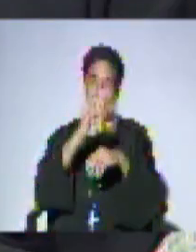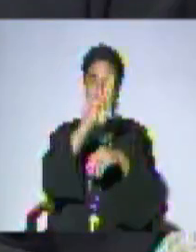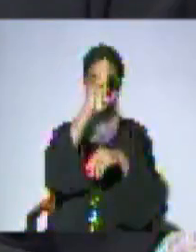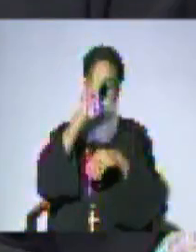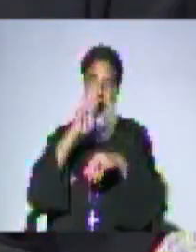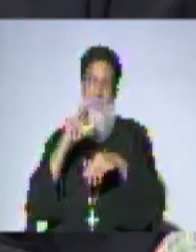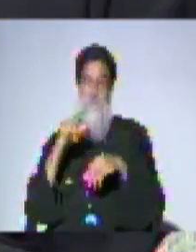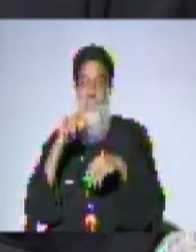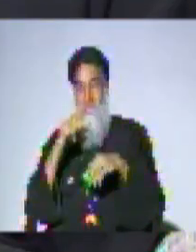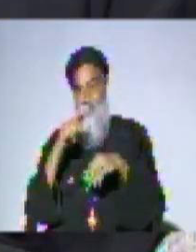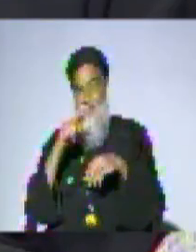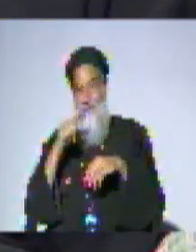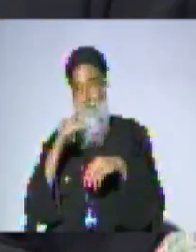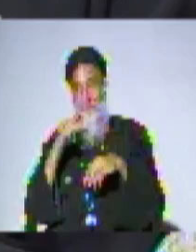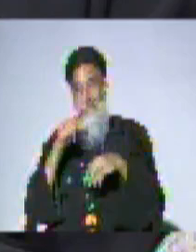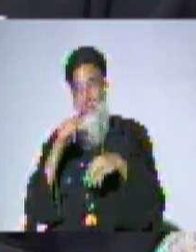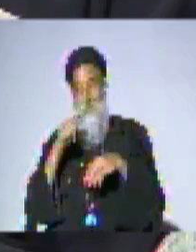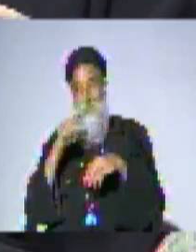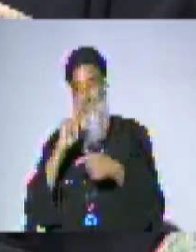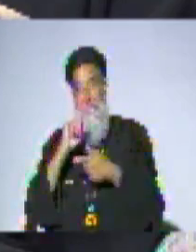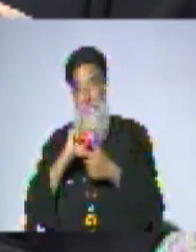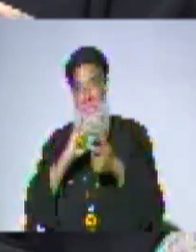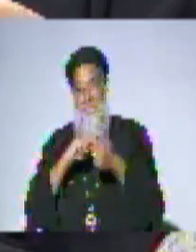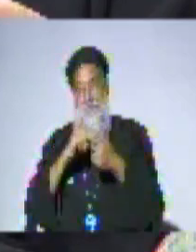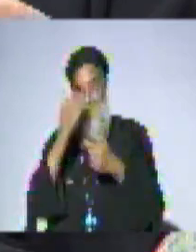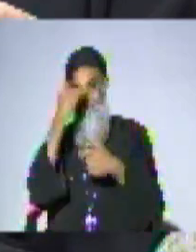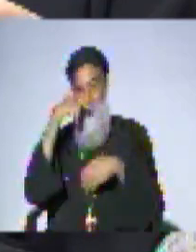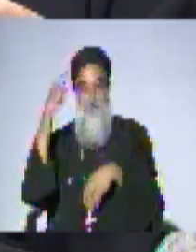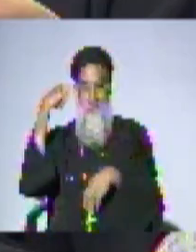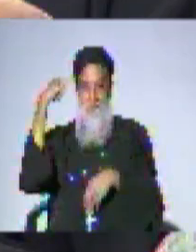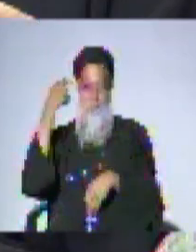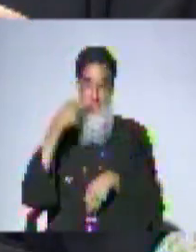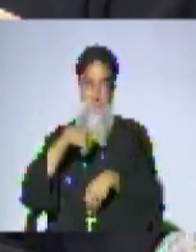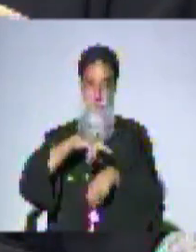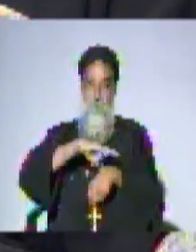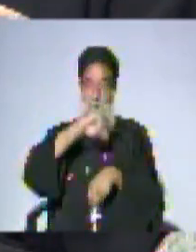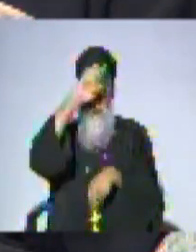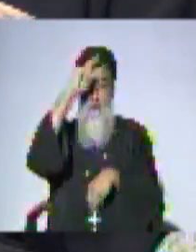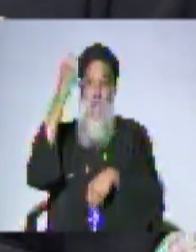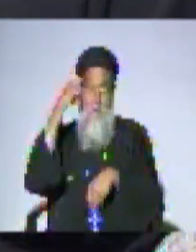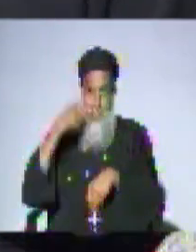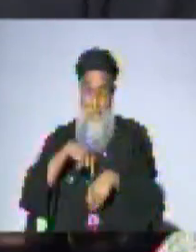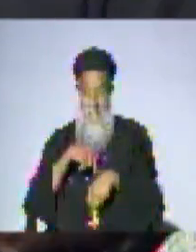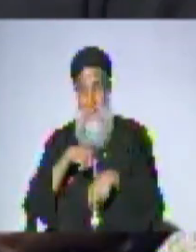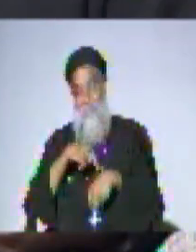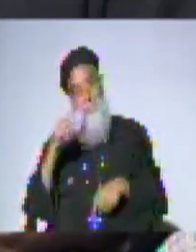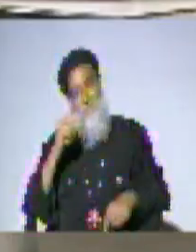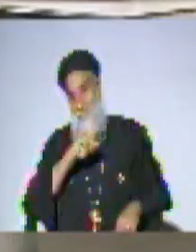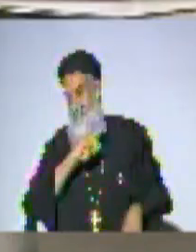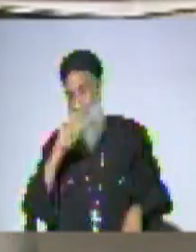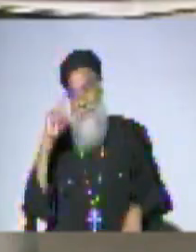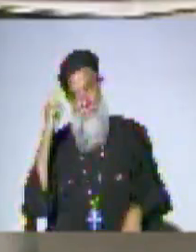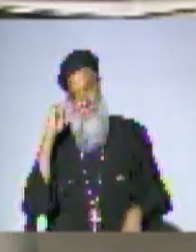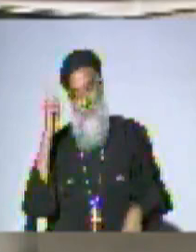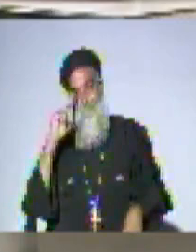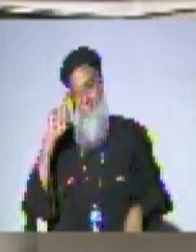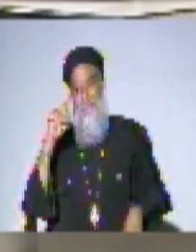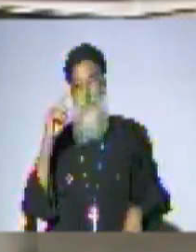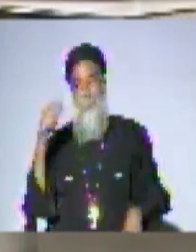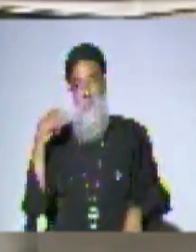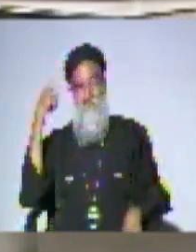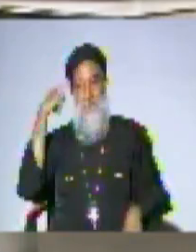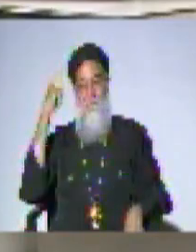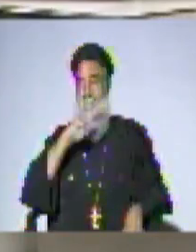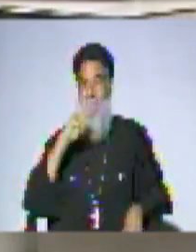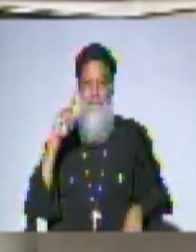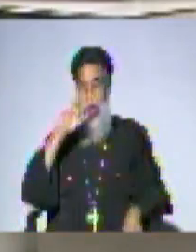كلمه هيتجاوب، اللي هو السؤال بتاعه بيقول انا حاجه جوايا بفكر فيها، هل الشيطان ممكن يعرفها؟ لا، الشيطان ما يقراش